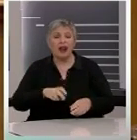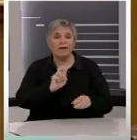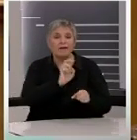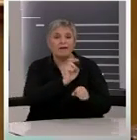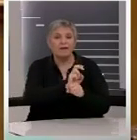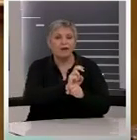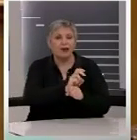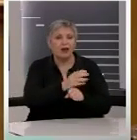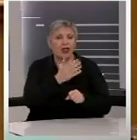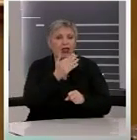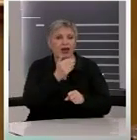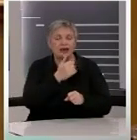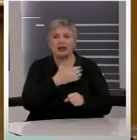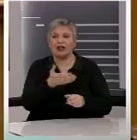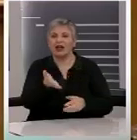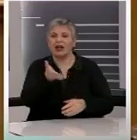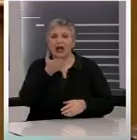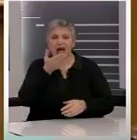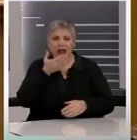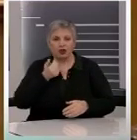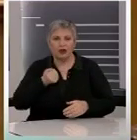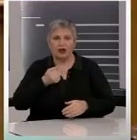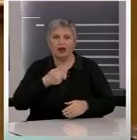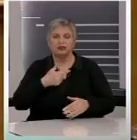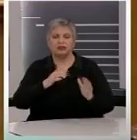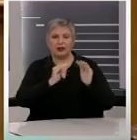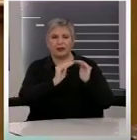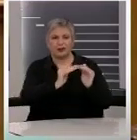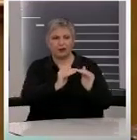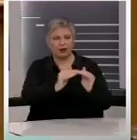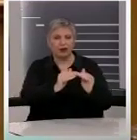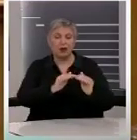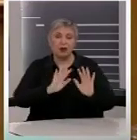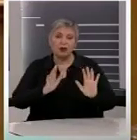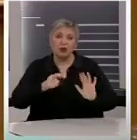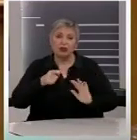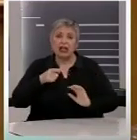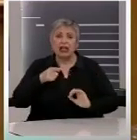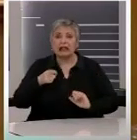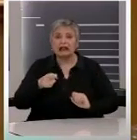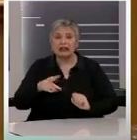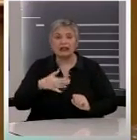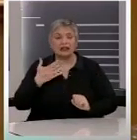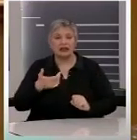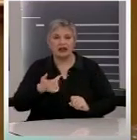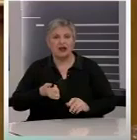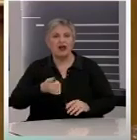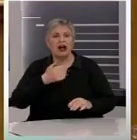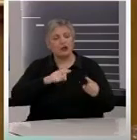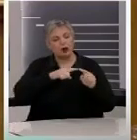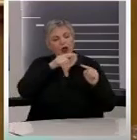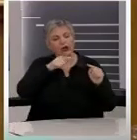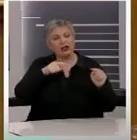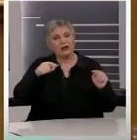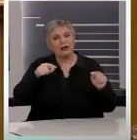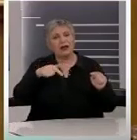χωρίς να μειώσουμε τις δαπάνες, εκτός αν και εσείς μαζί με τον κύριο Στόκτεν πιστεύετε στην καμπύλη Λάφερ που υποτίθεται θα